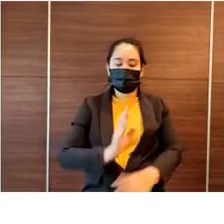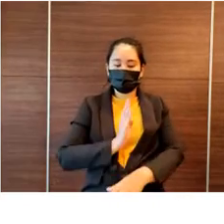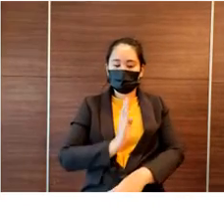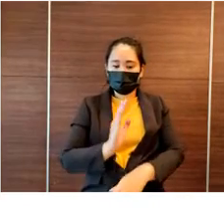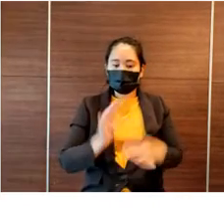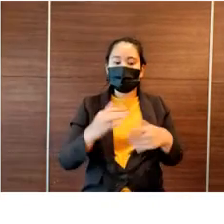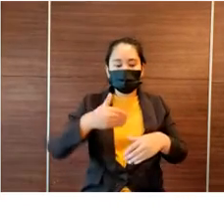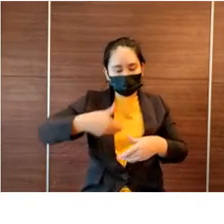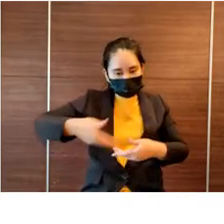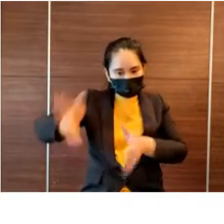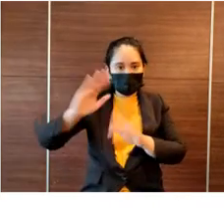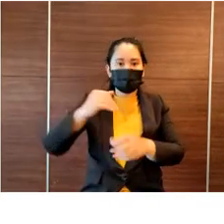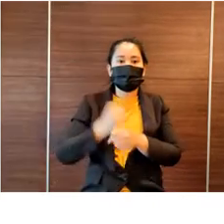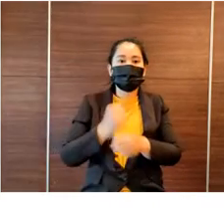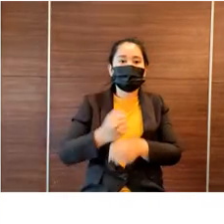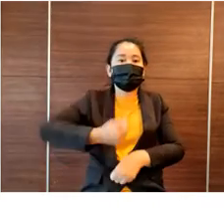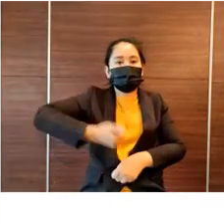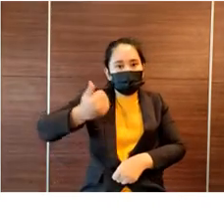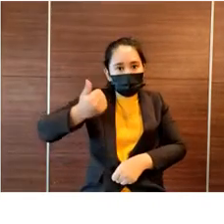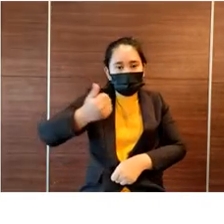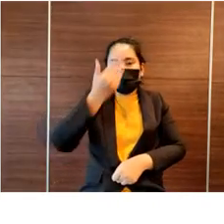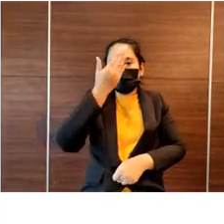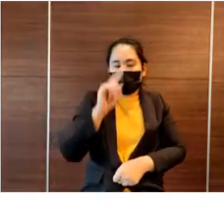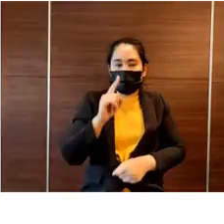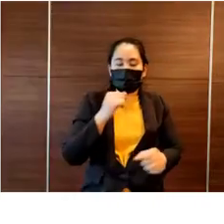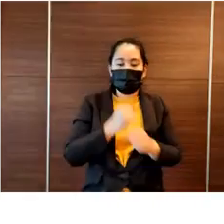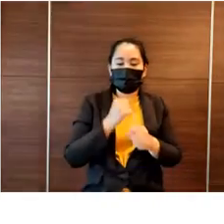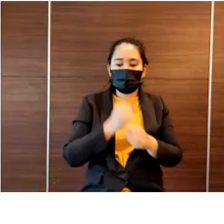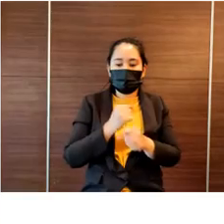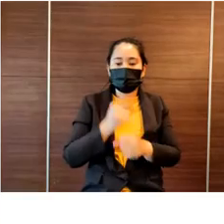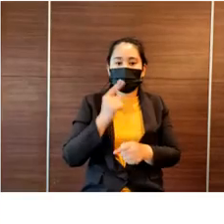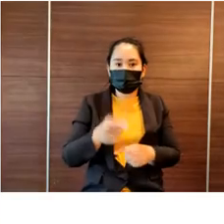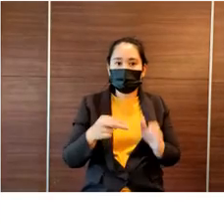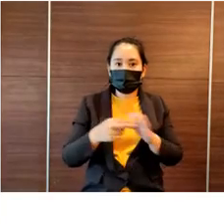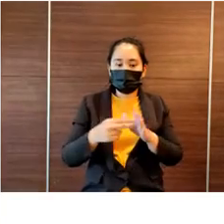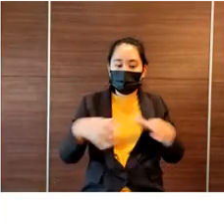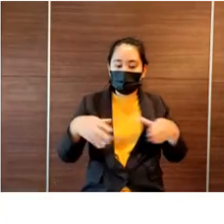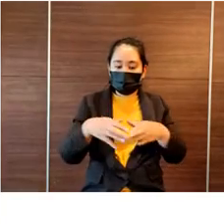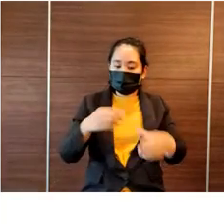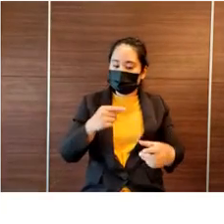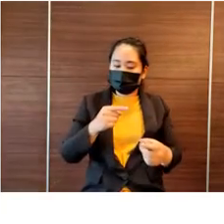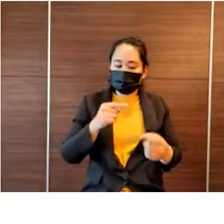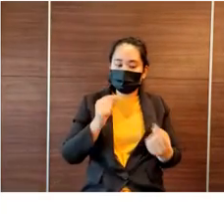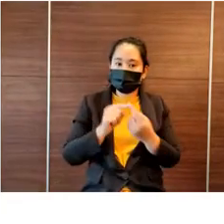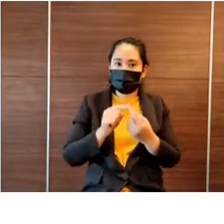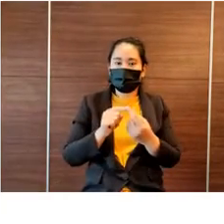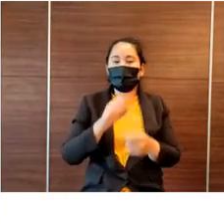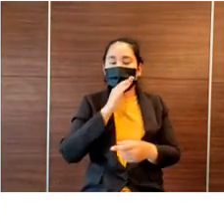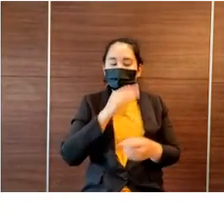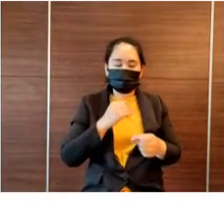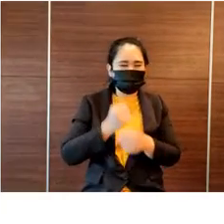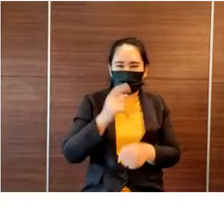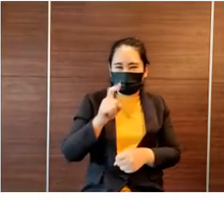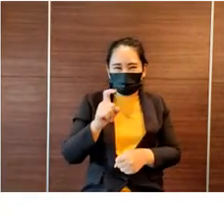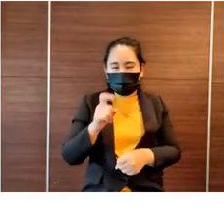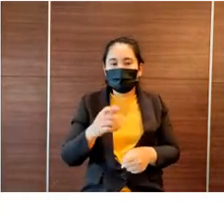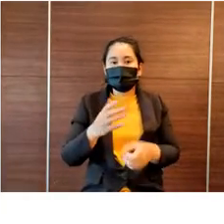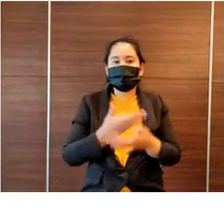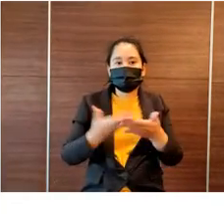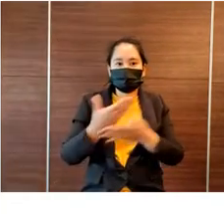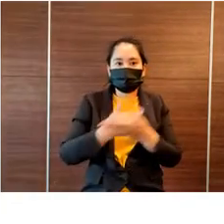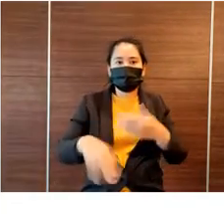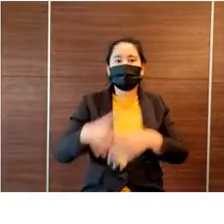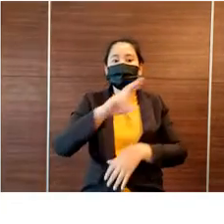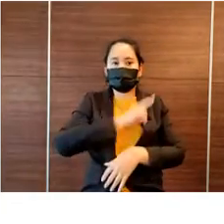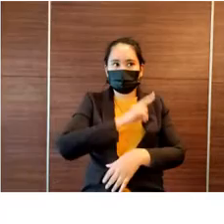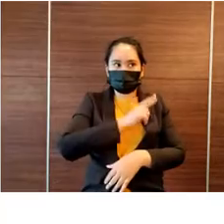างานอื่นดีมั้ยเพราะว่าถ้าต้องทําจริงๆคือเราต้องทํากับเขาแล้วอยู่ทําไม่ได้พิจารณาตัวเองเถอะแต่บรรยากาศไม่ได้แรงขน